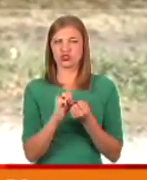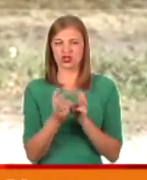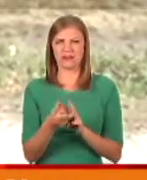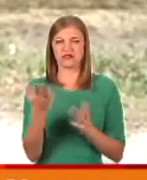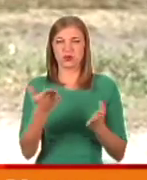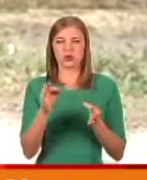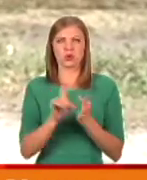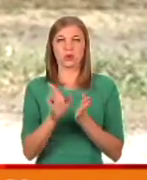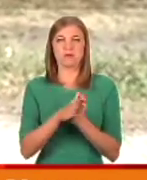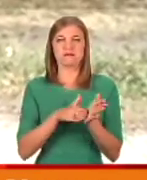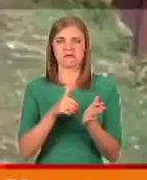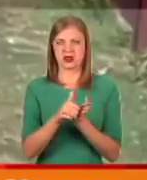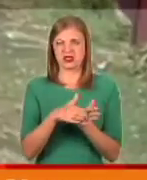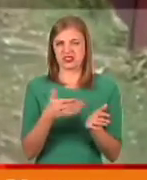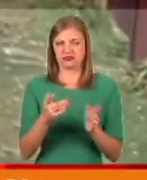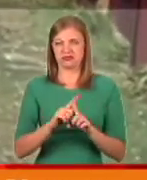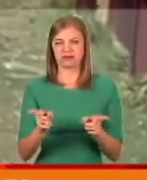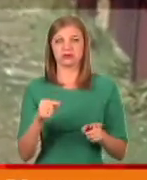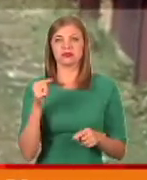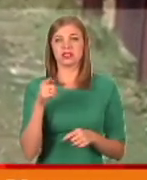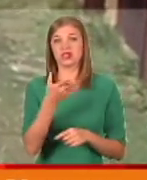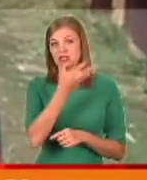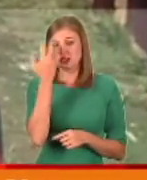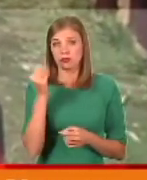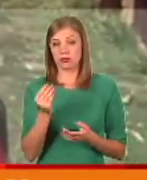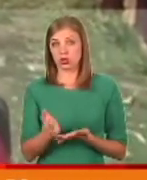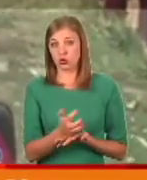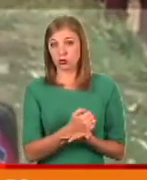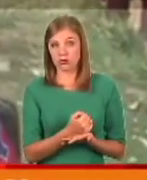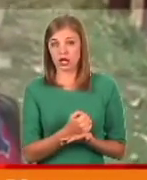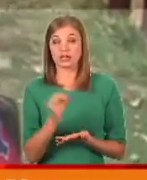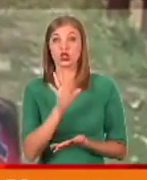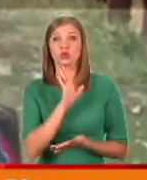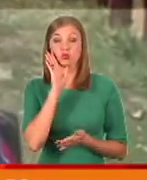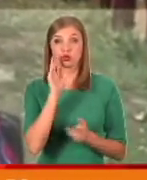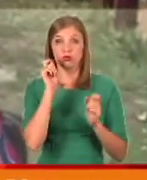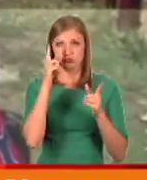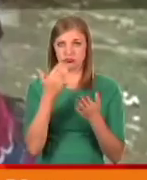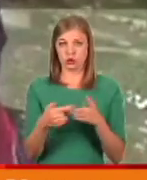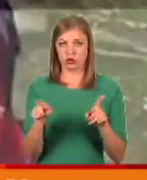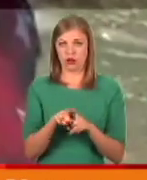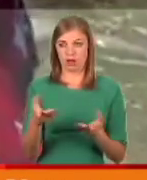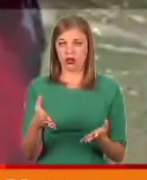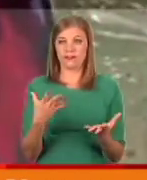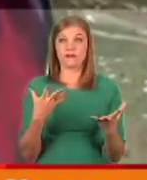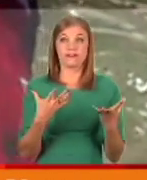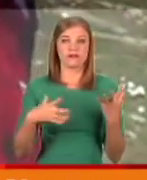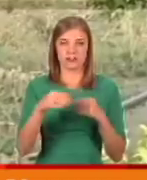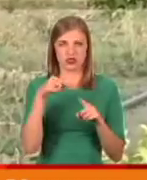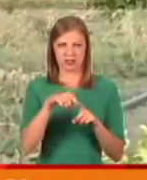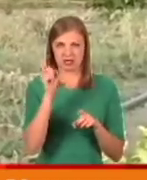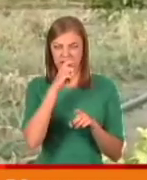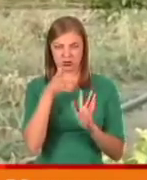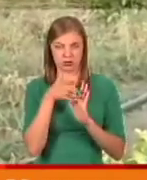в какой-то маслянистой гадости. Забыли убрать. И утром встали, вот такая комедия. Вся в